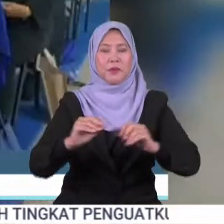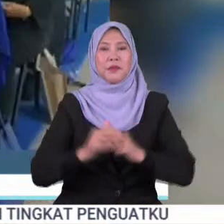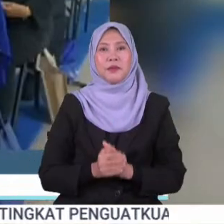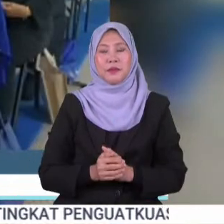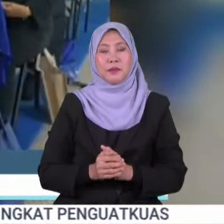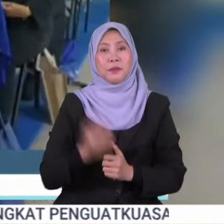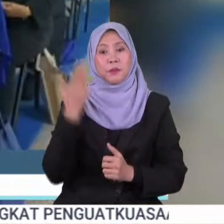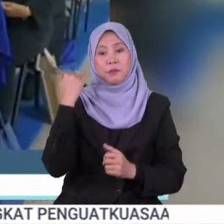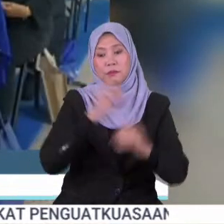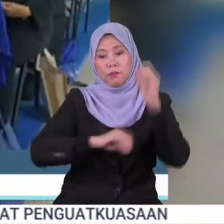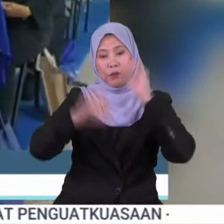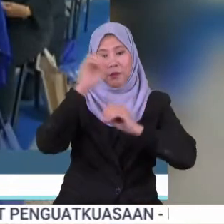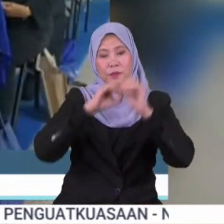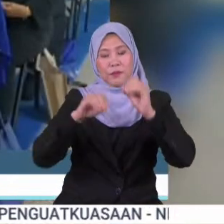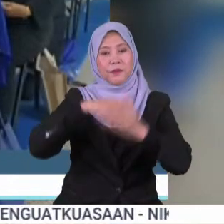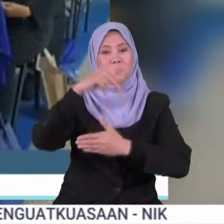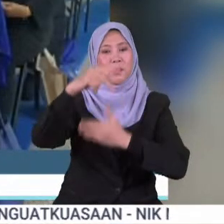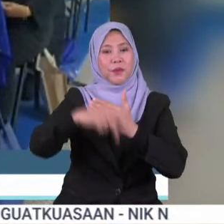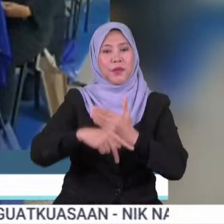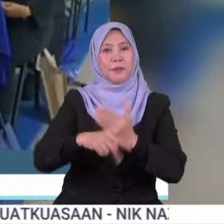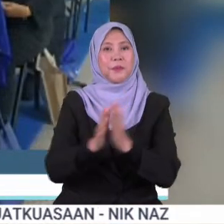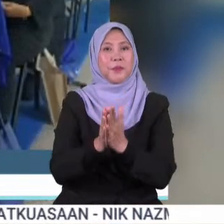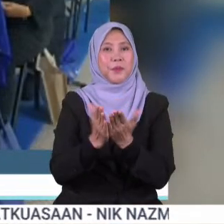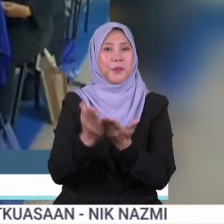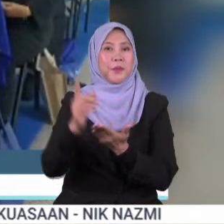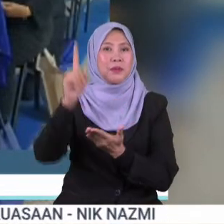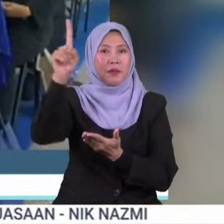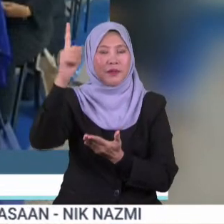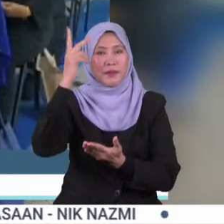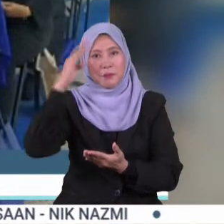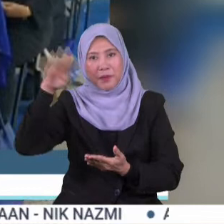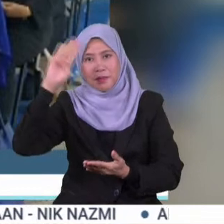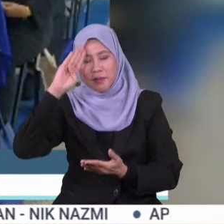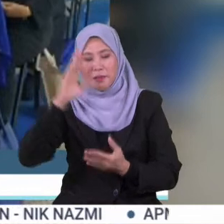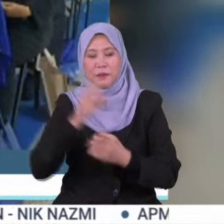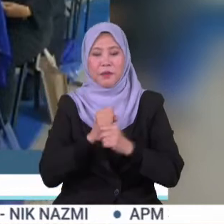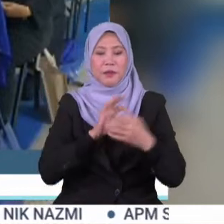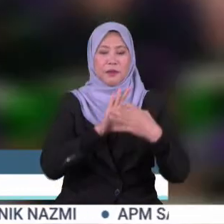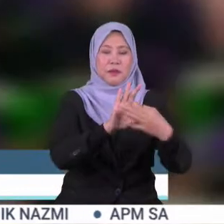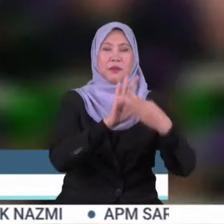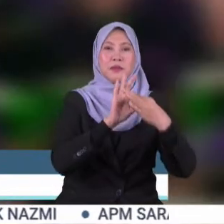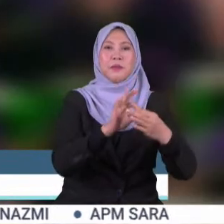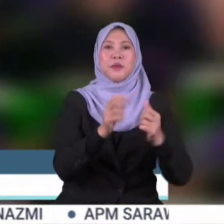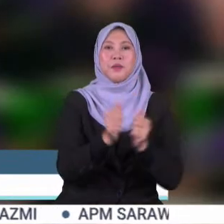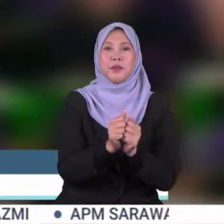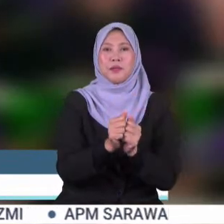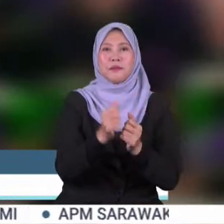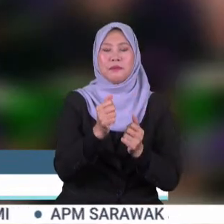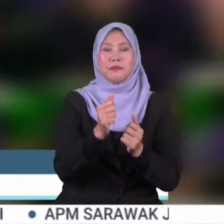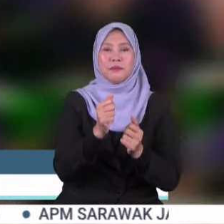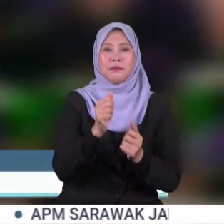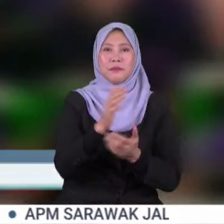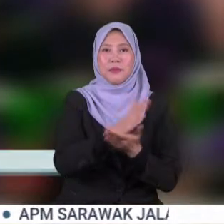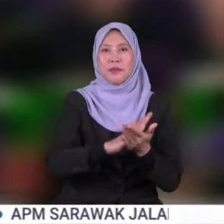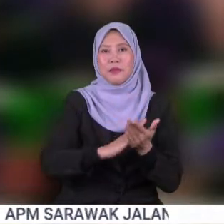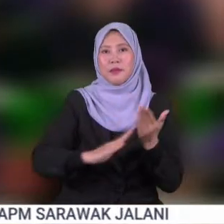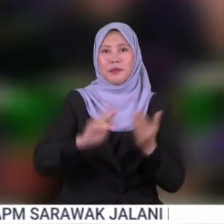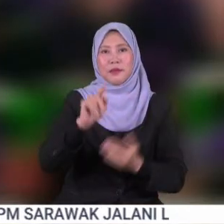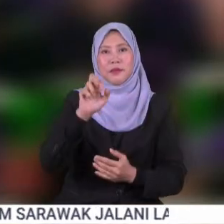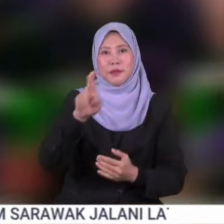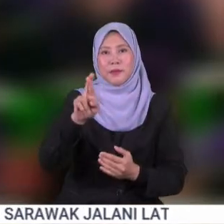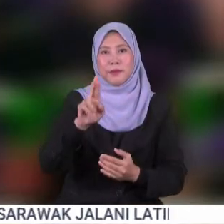memaklumkannya ketika meninjau program ngaji di Masjid Ar-Rahmaniyah, Kuala Pelis yang turut mendapat kerjasama Biro Agama UMNO bahagian Kalnga.